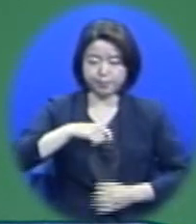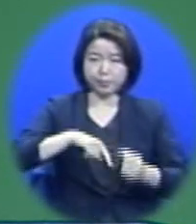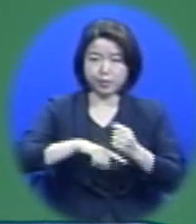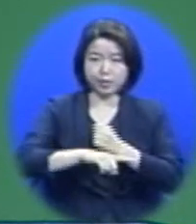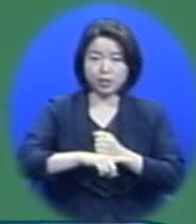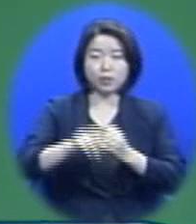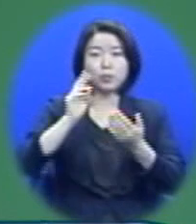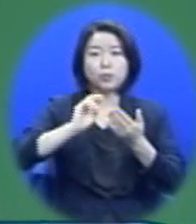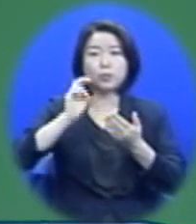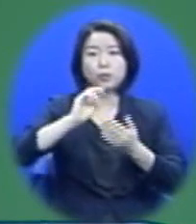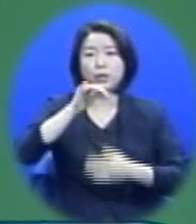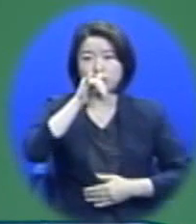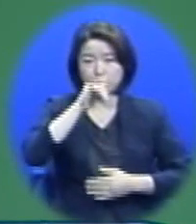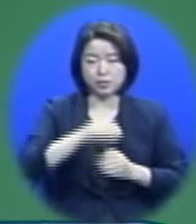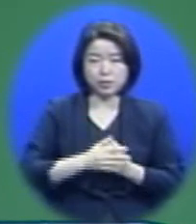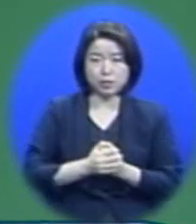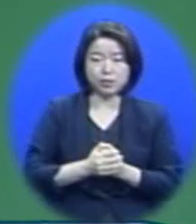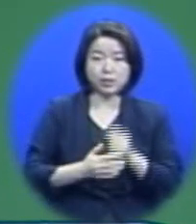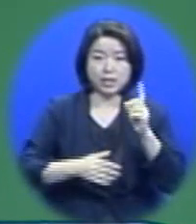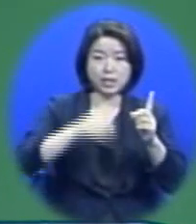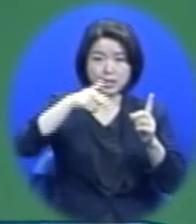노래합니다. 1절 말씀에